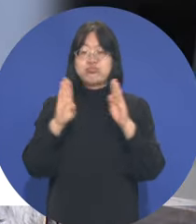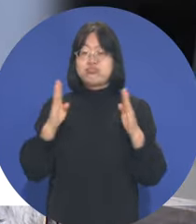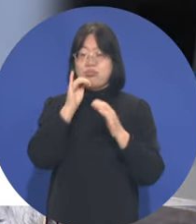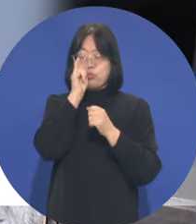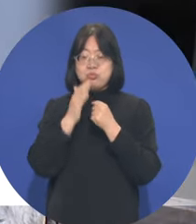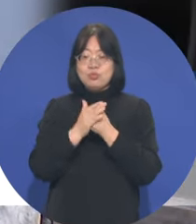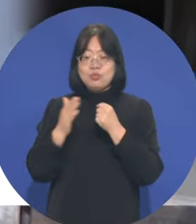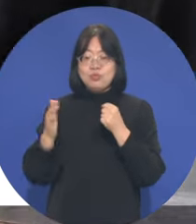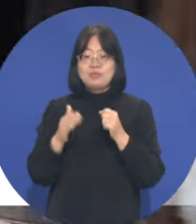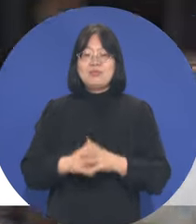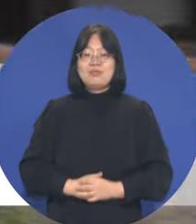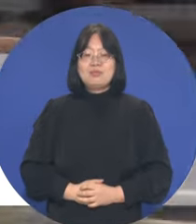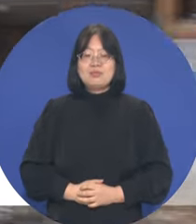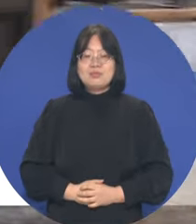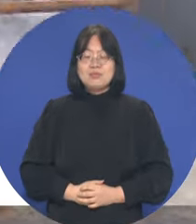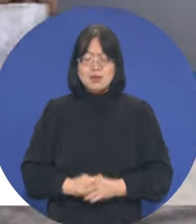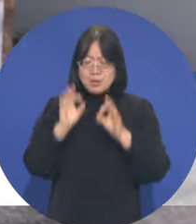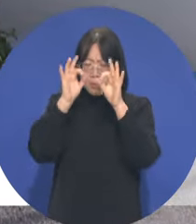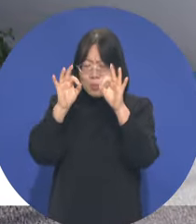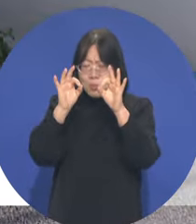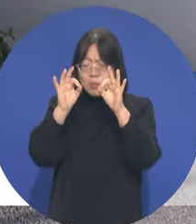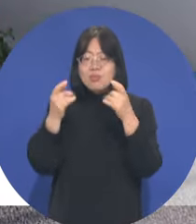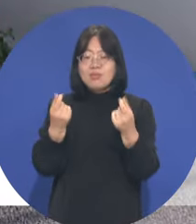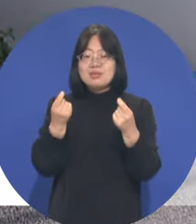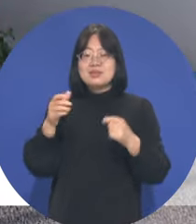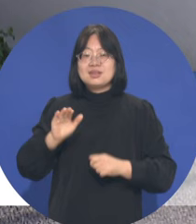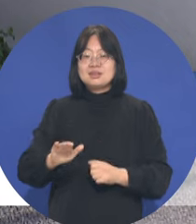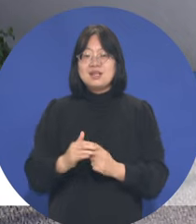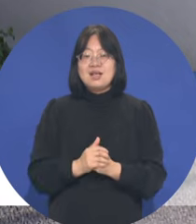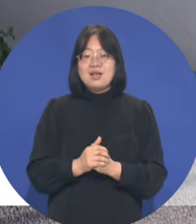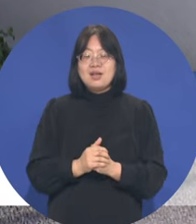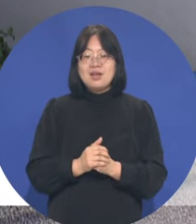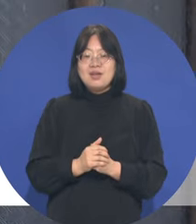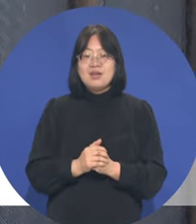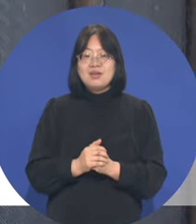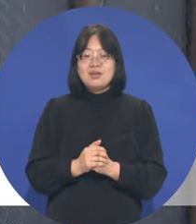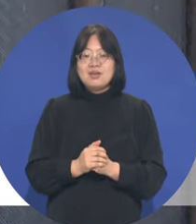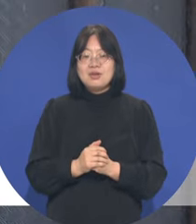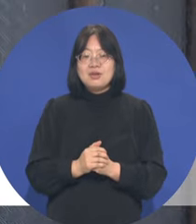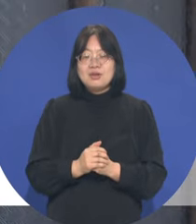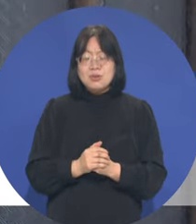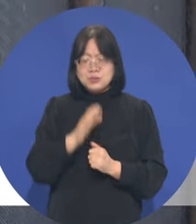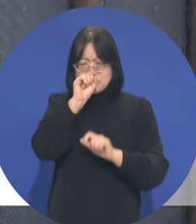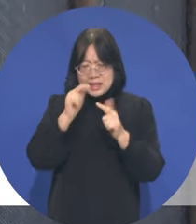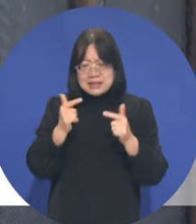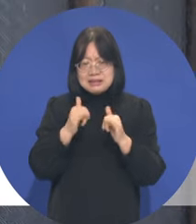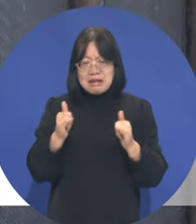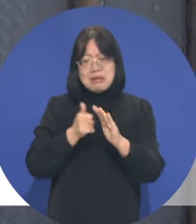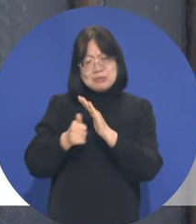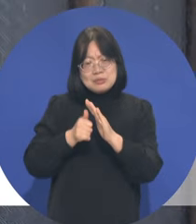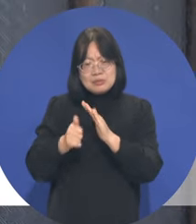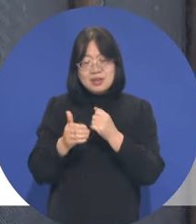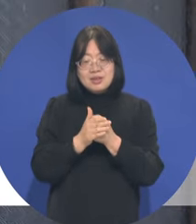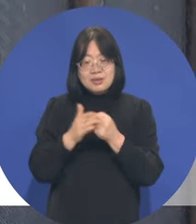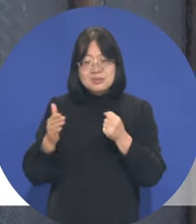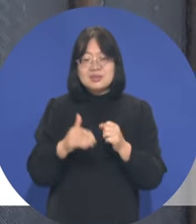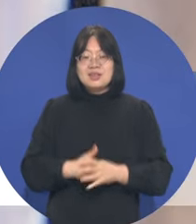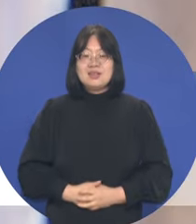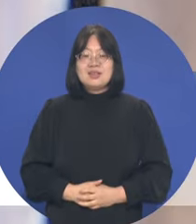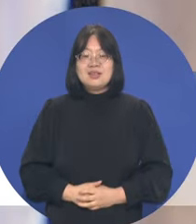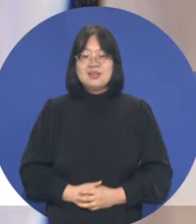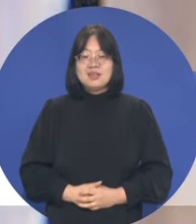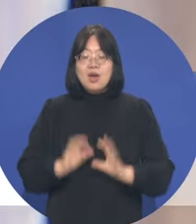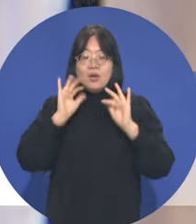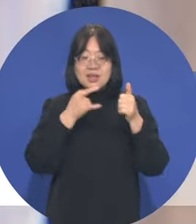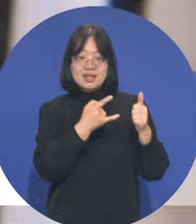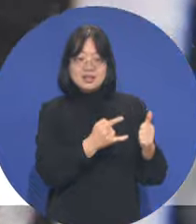있다 보니까 흉 보기도 그렇지만 이런 안 좋고 그런 사람들이 이렇게 그 출입을 할 수도 있고 그래 갖고